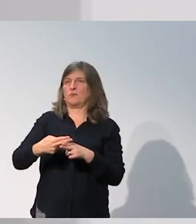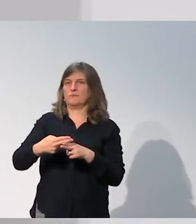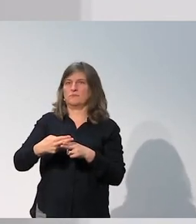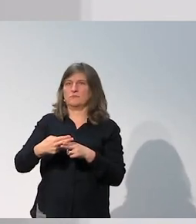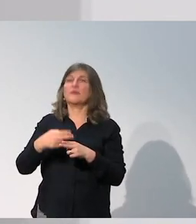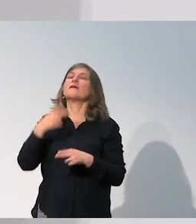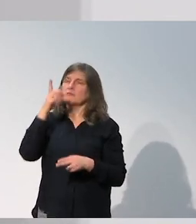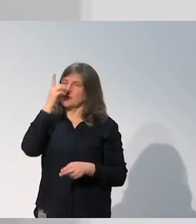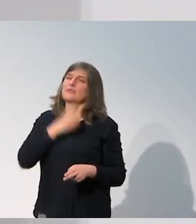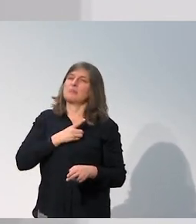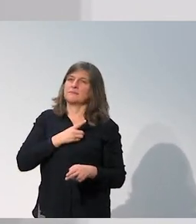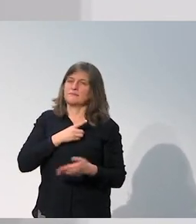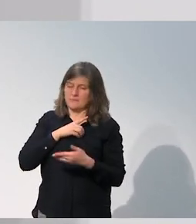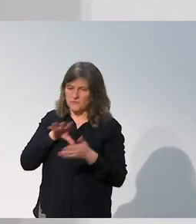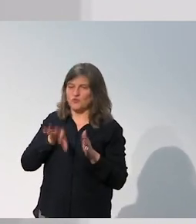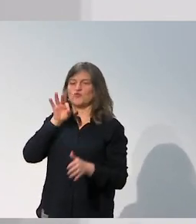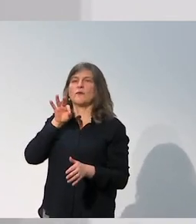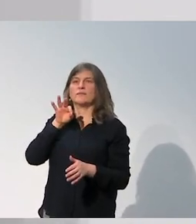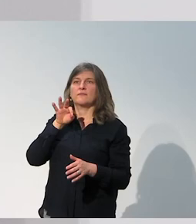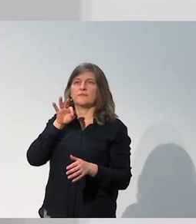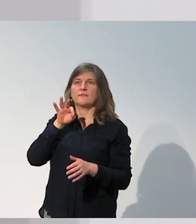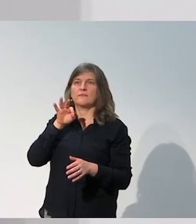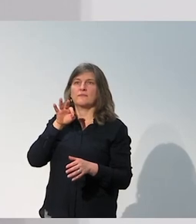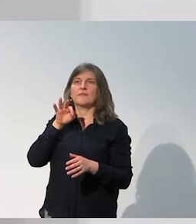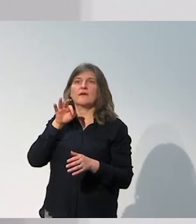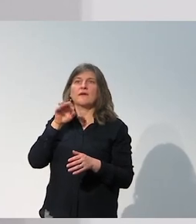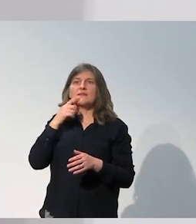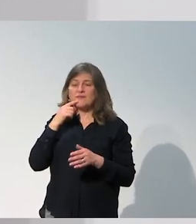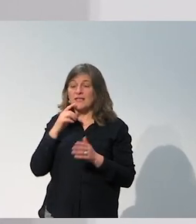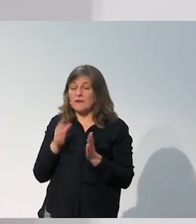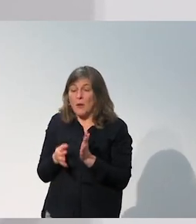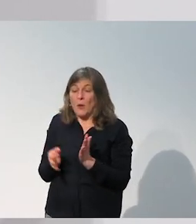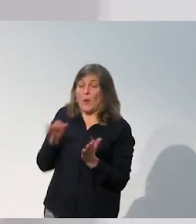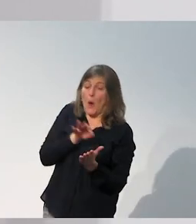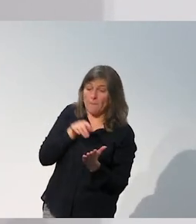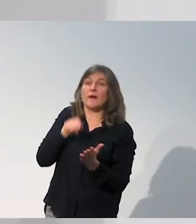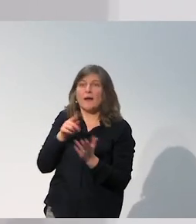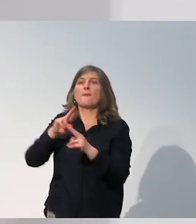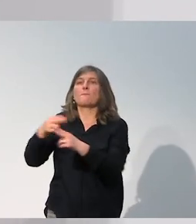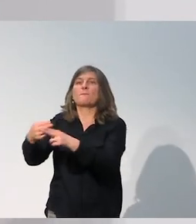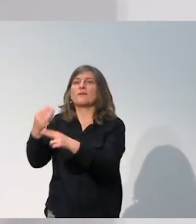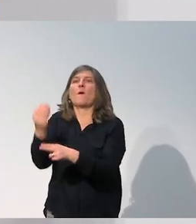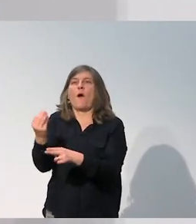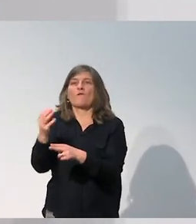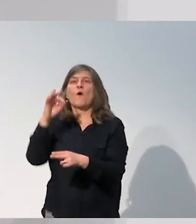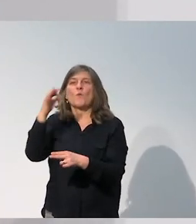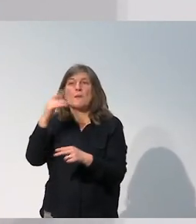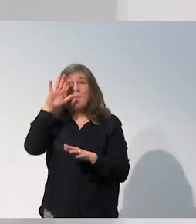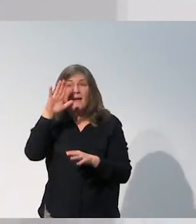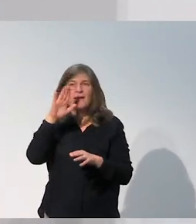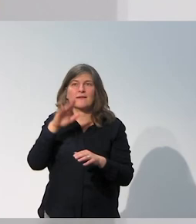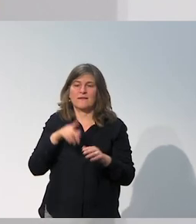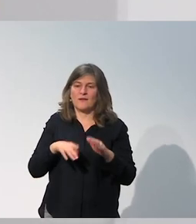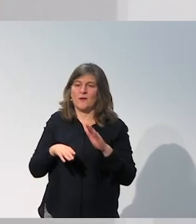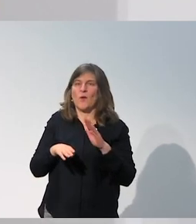très volontaire. Hein. On va apprendre le prénom des enfants dès la page suivante. Et pour l'instant, on n'a que le